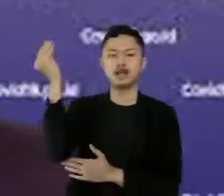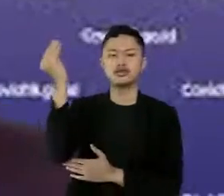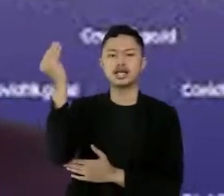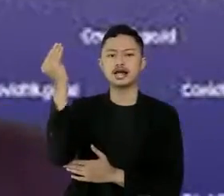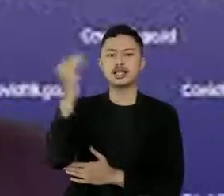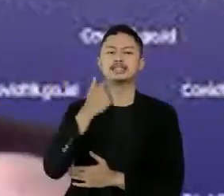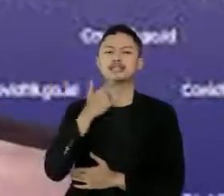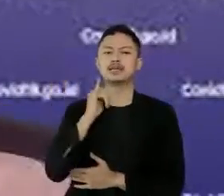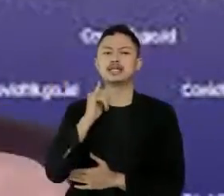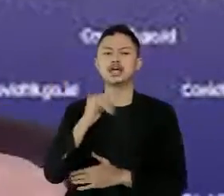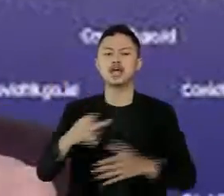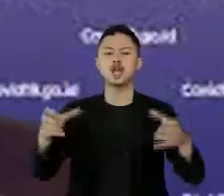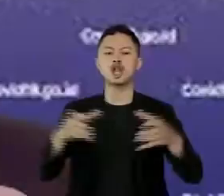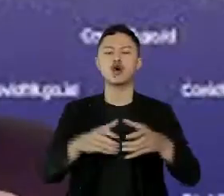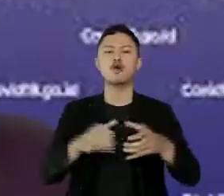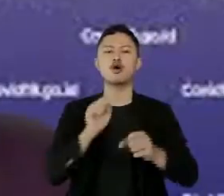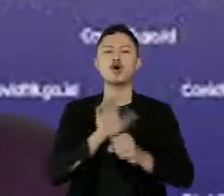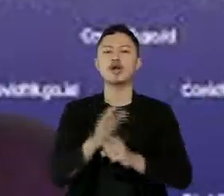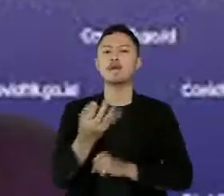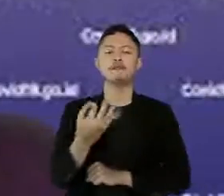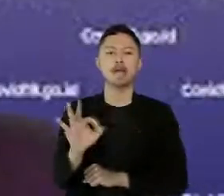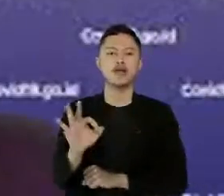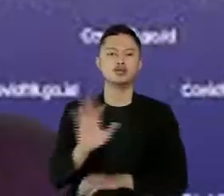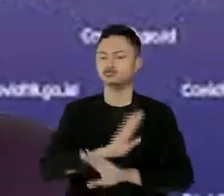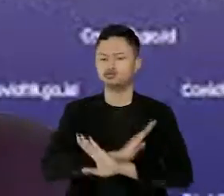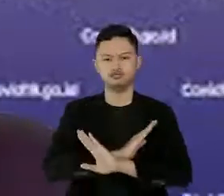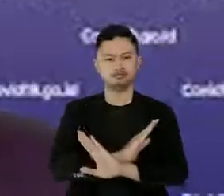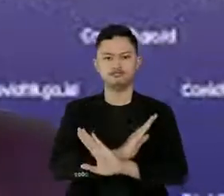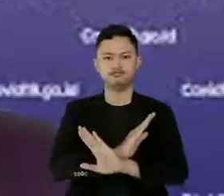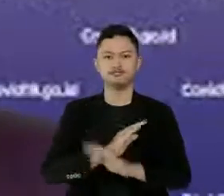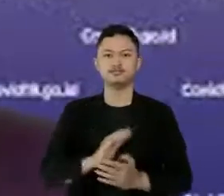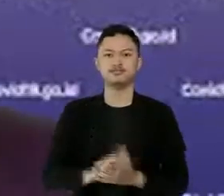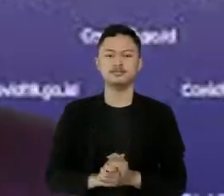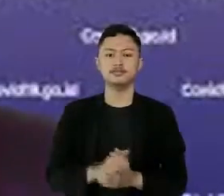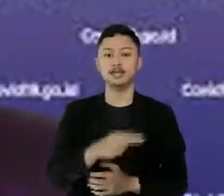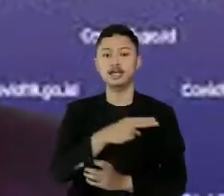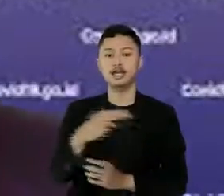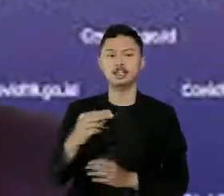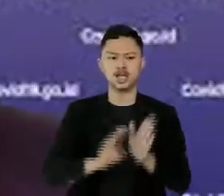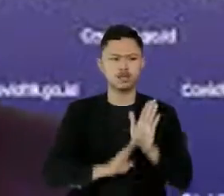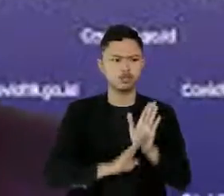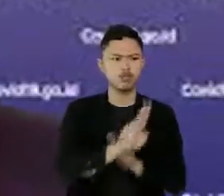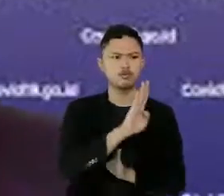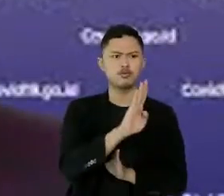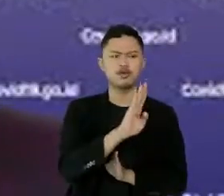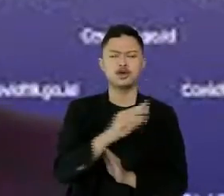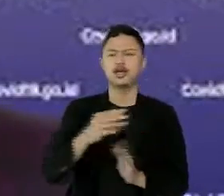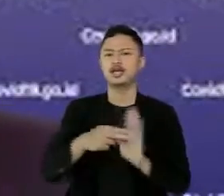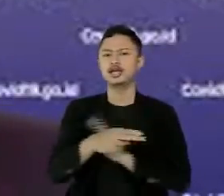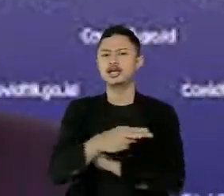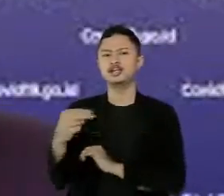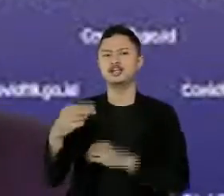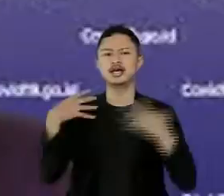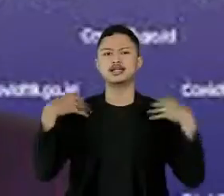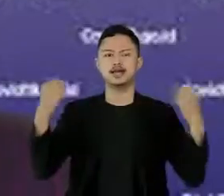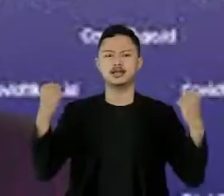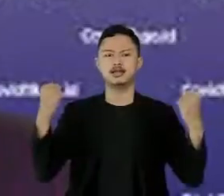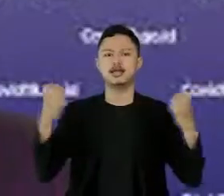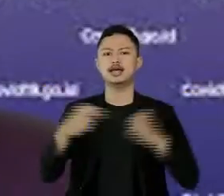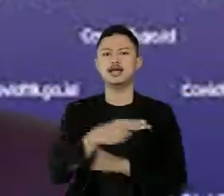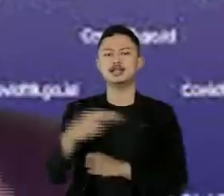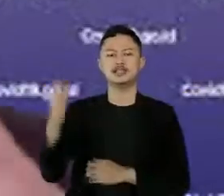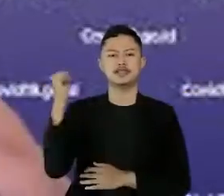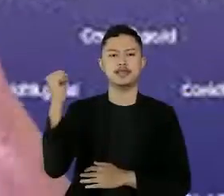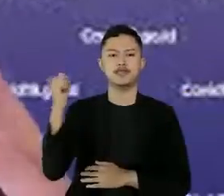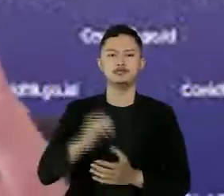kita tidak mengharapkan Indonesia tumbuh, Indonesia tangguh, Indonesia sehat. Dan kita berkaca dari kasus-kasus